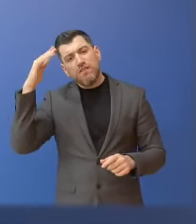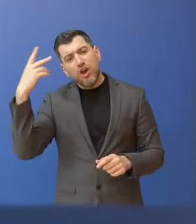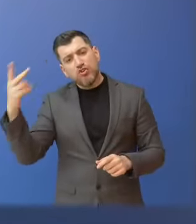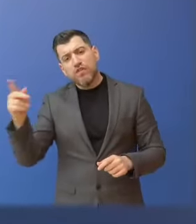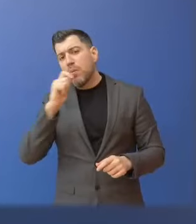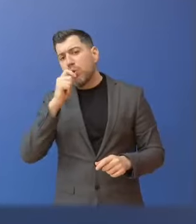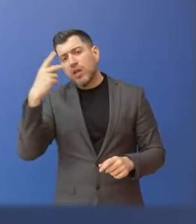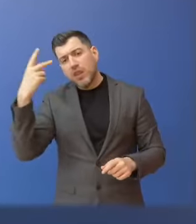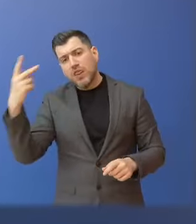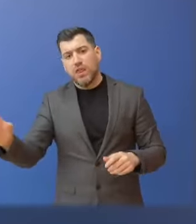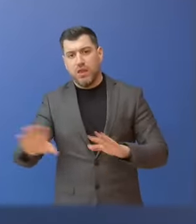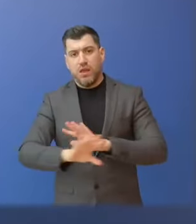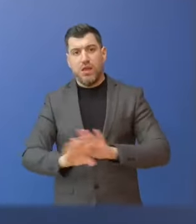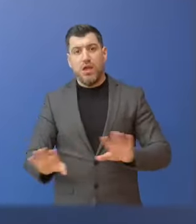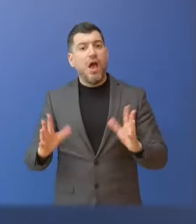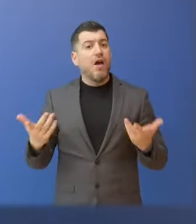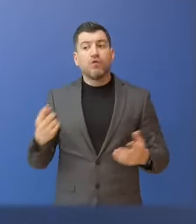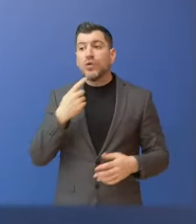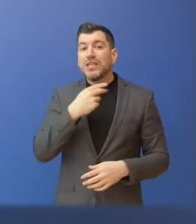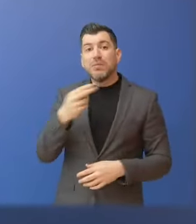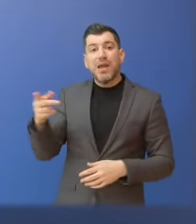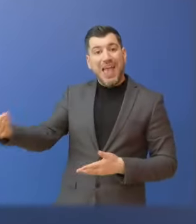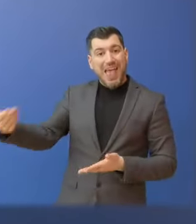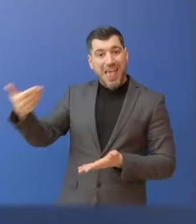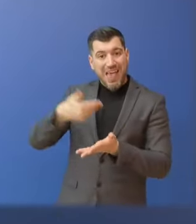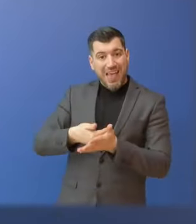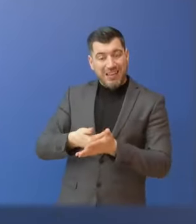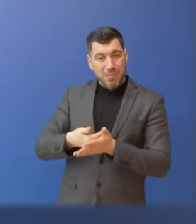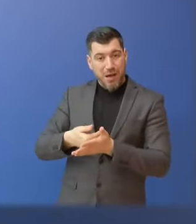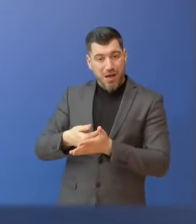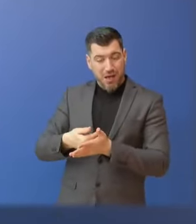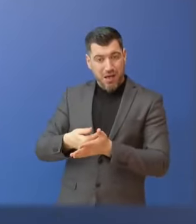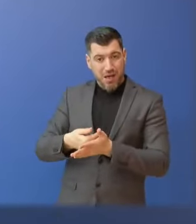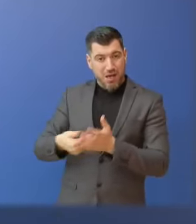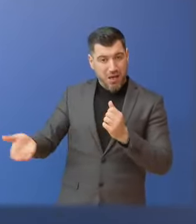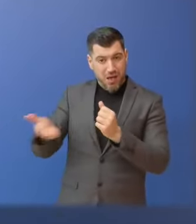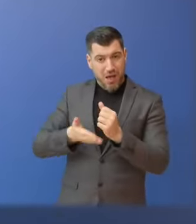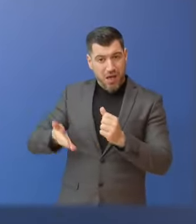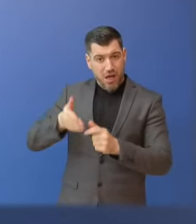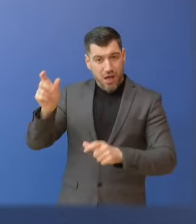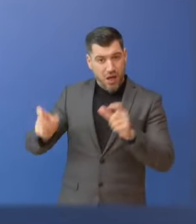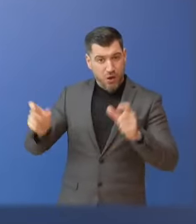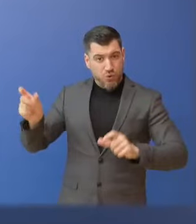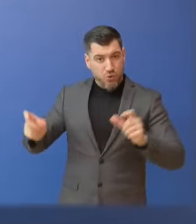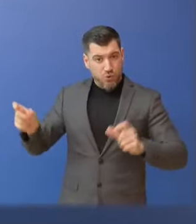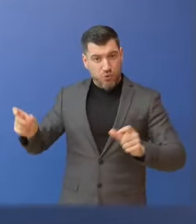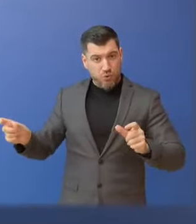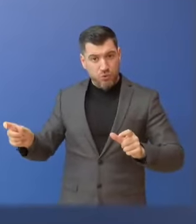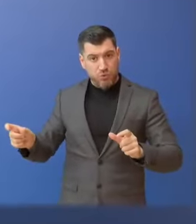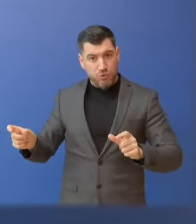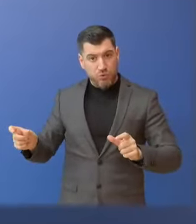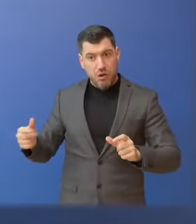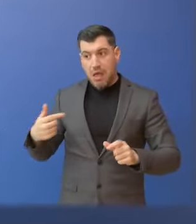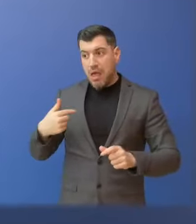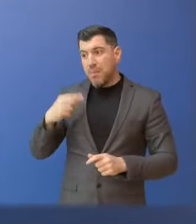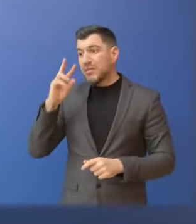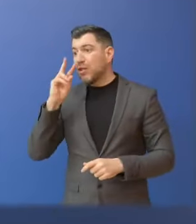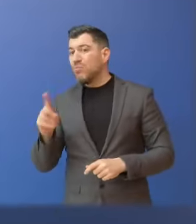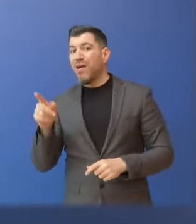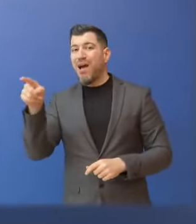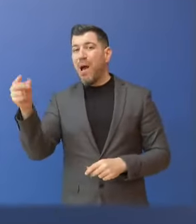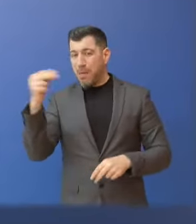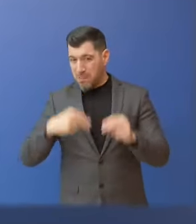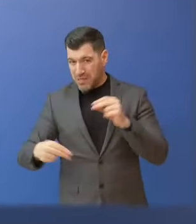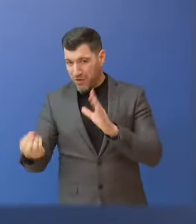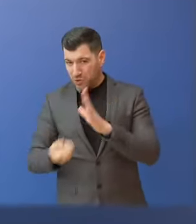αιτήματα μιας επαγγελματικής ομάδας εξετάζονται απ την κυβέρνηση με βάση ε του αν τίθενται από τη μία ή την άλλη